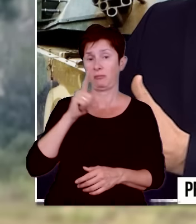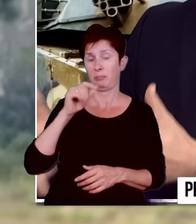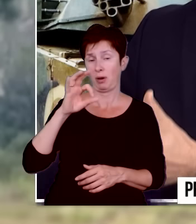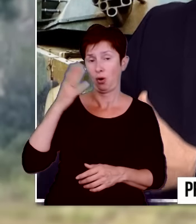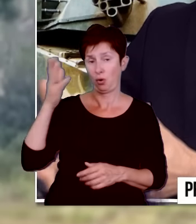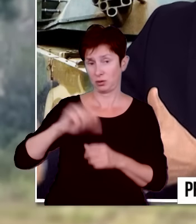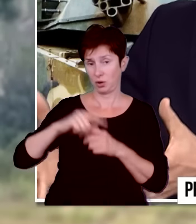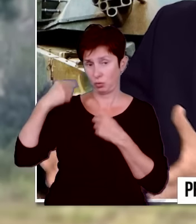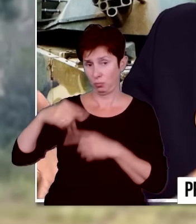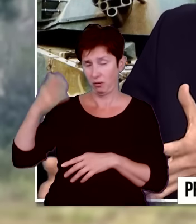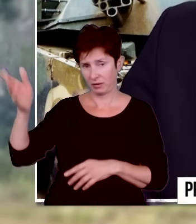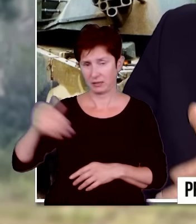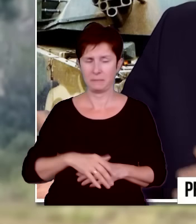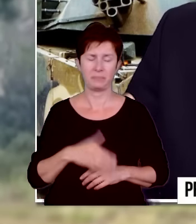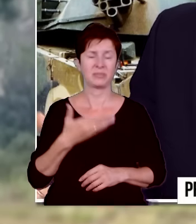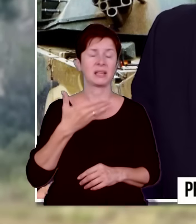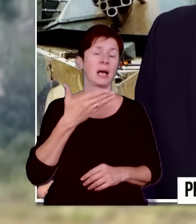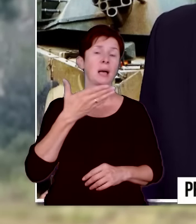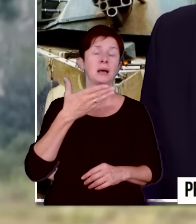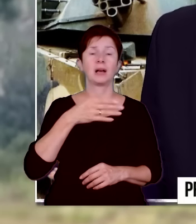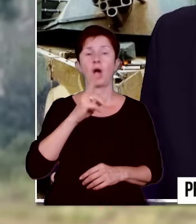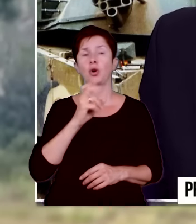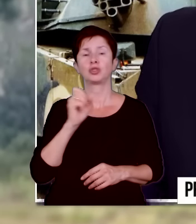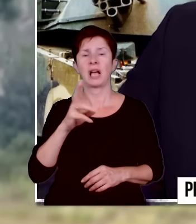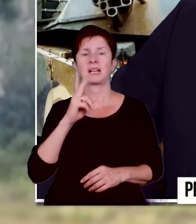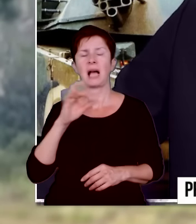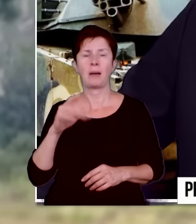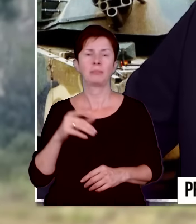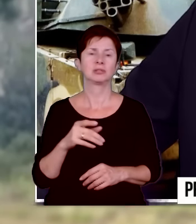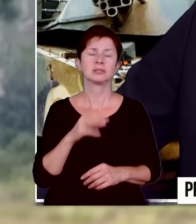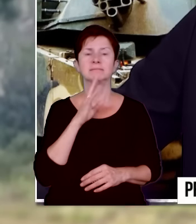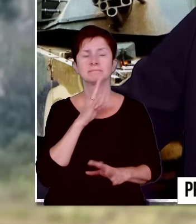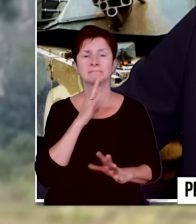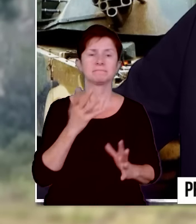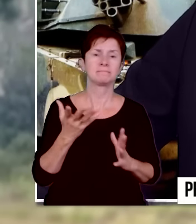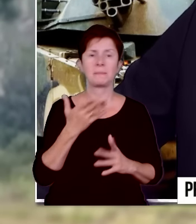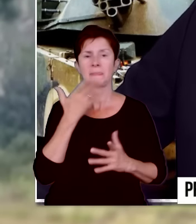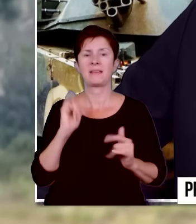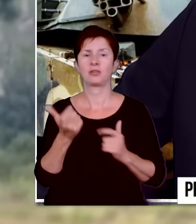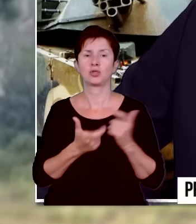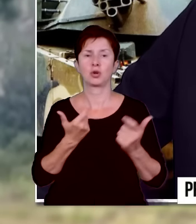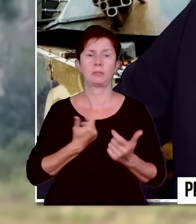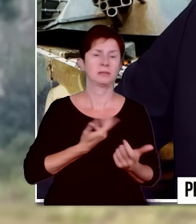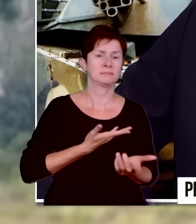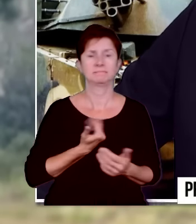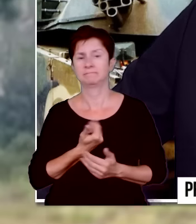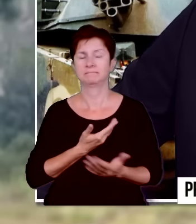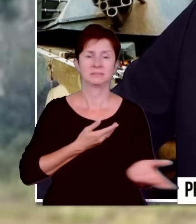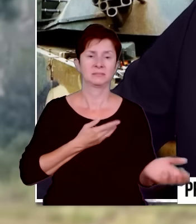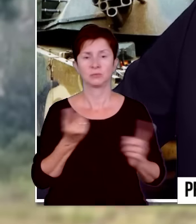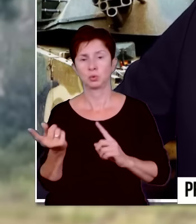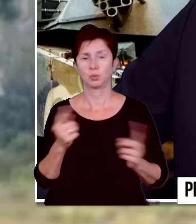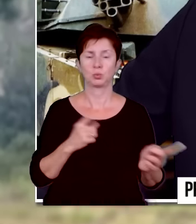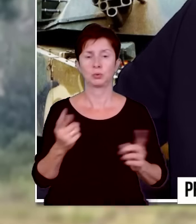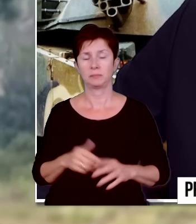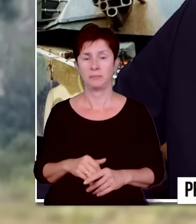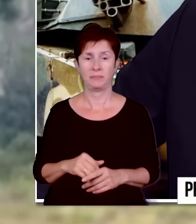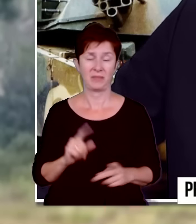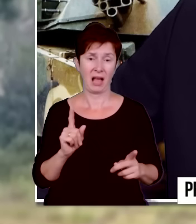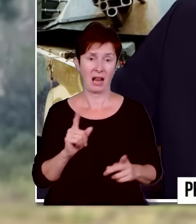kamisz po prostu jest tutaj trochę takim między młotem a kowadłem w tym wszystkim no ale znowu no nie będziemy się przeglądać bezczynnie Jeśli on będzie